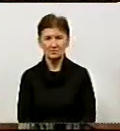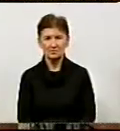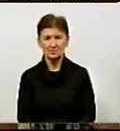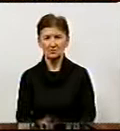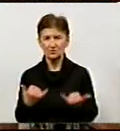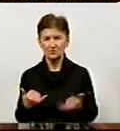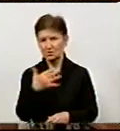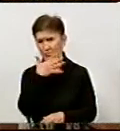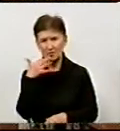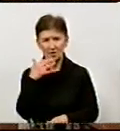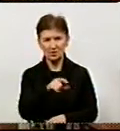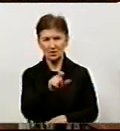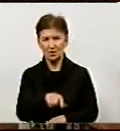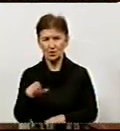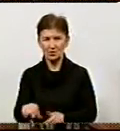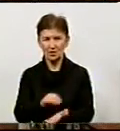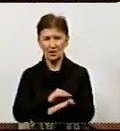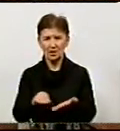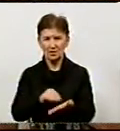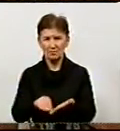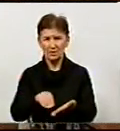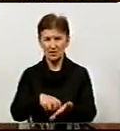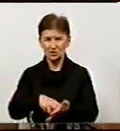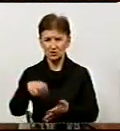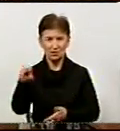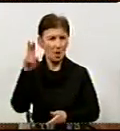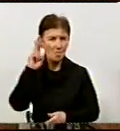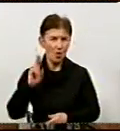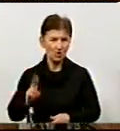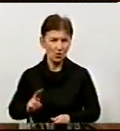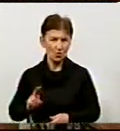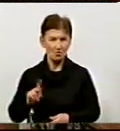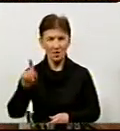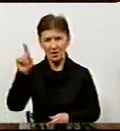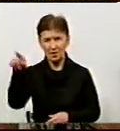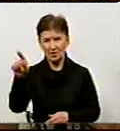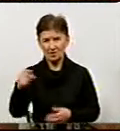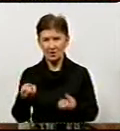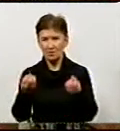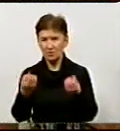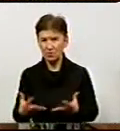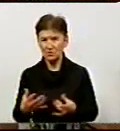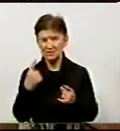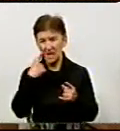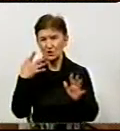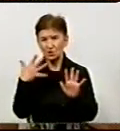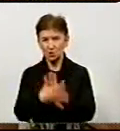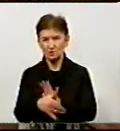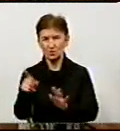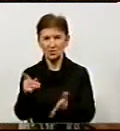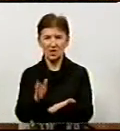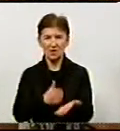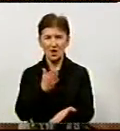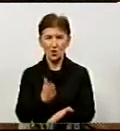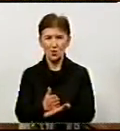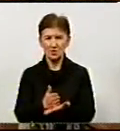Зараз дуже багато людей пишуть листи нашим військовополоненим морякам. Там все просто, все зрозуміло, вони знаходяться в тюрмах